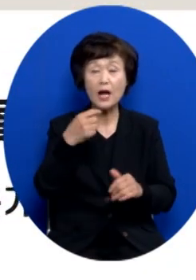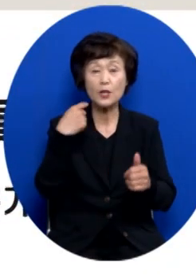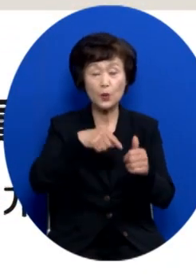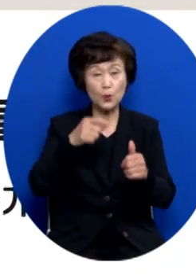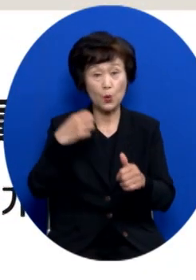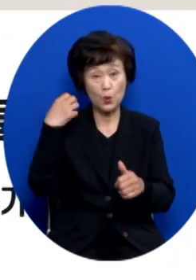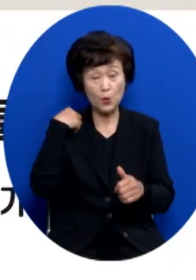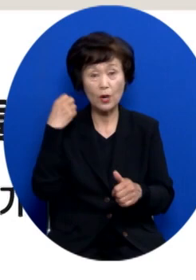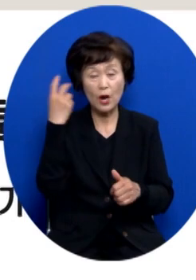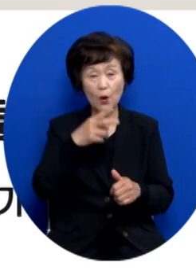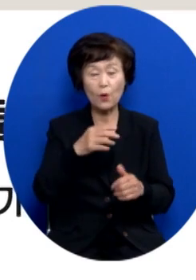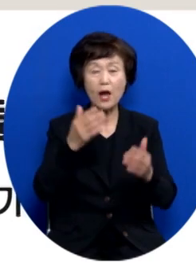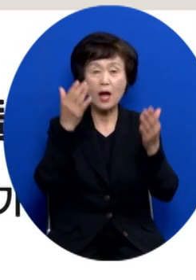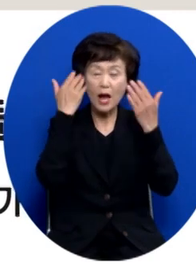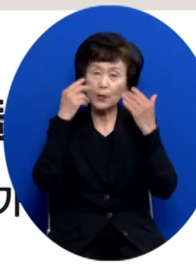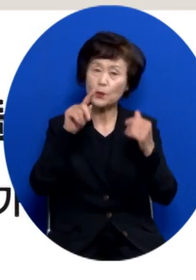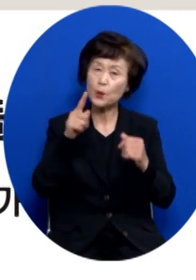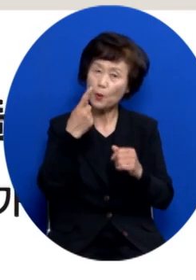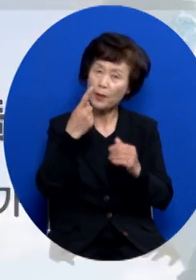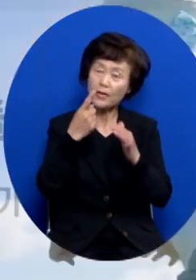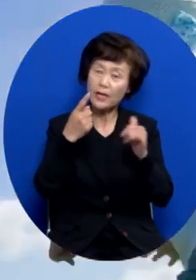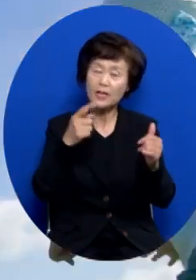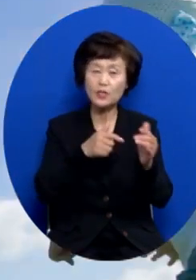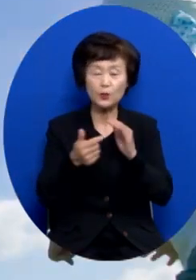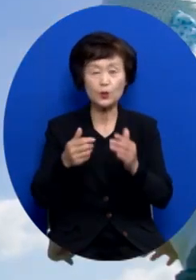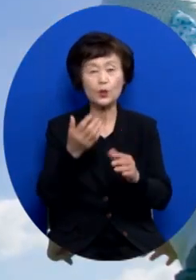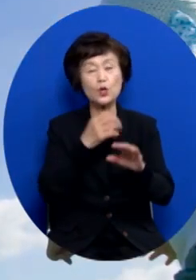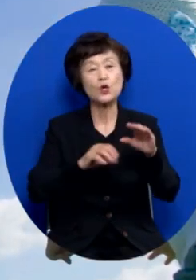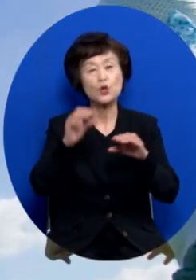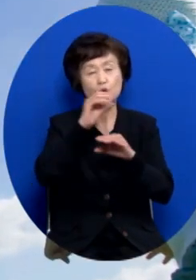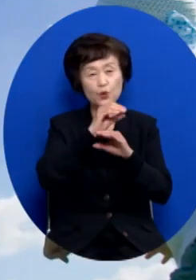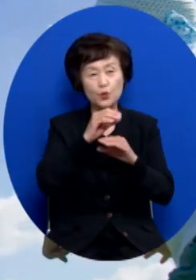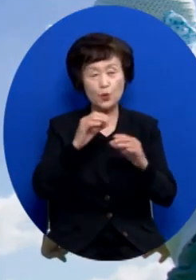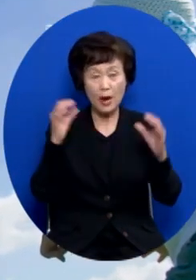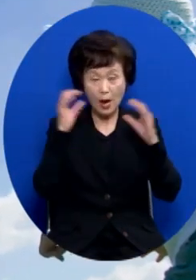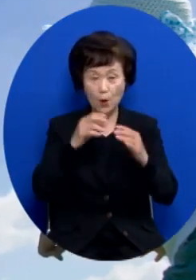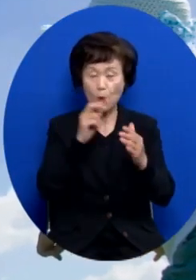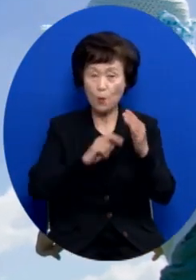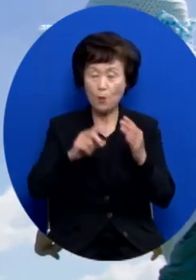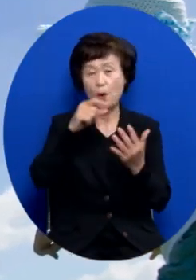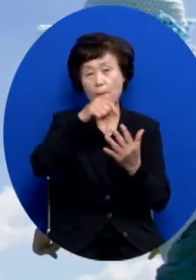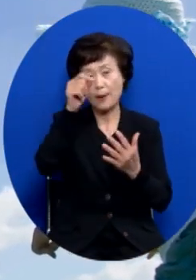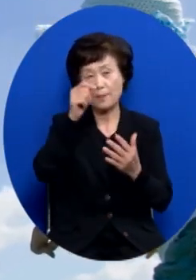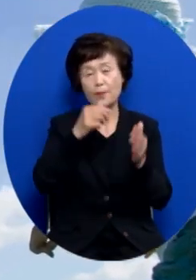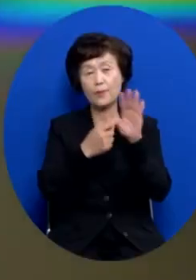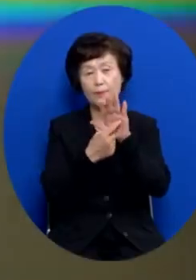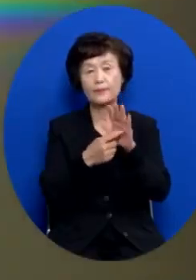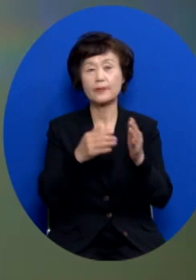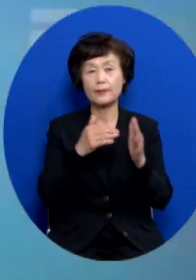학교를 추가 공모에 선정할 계획입니다. 지금까지 소셜브리핑 크리스천을 위한 세상보기였습니다.